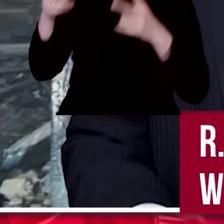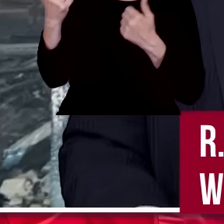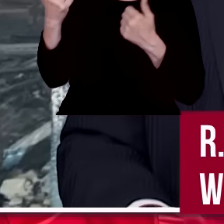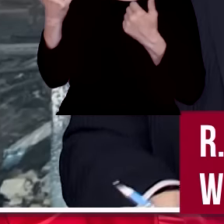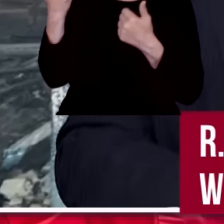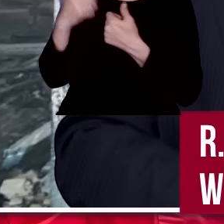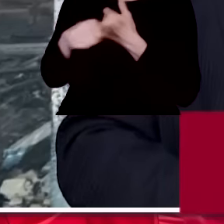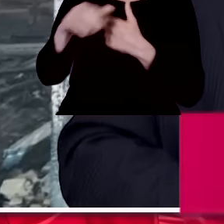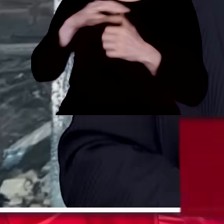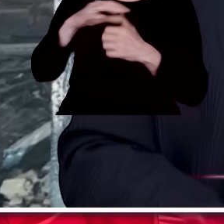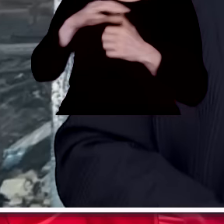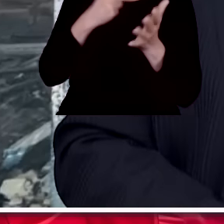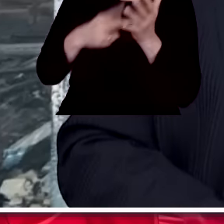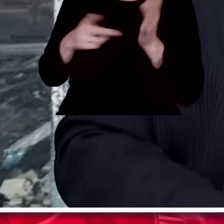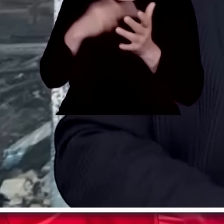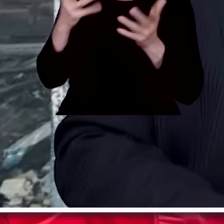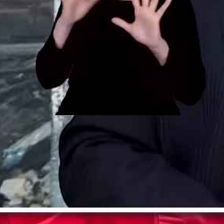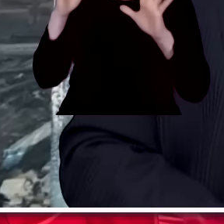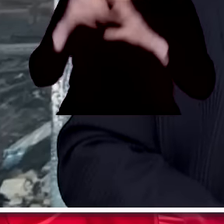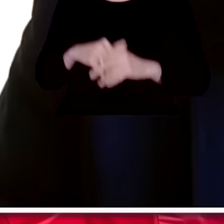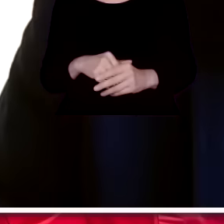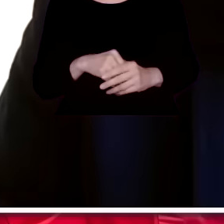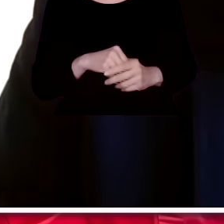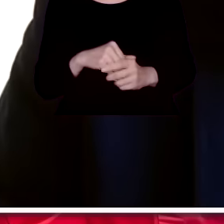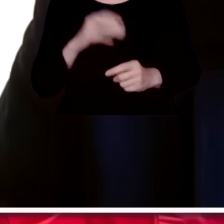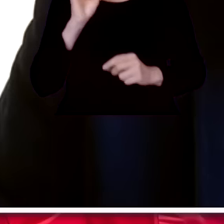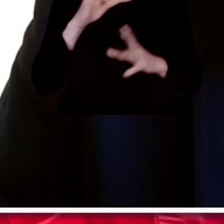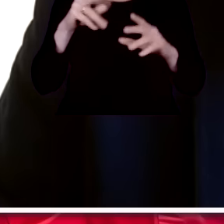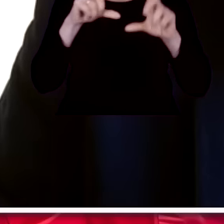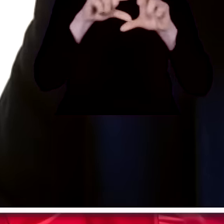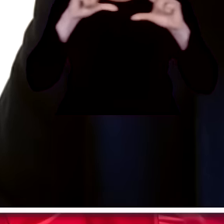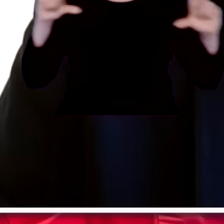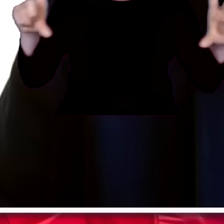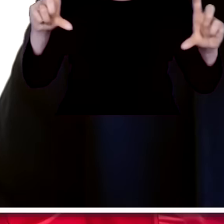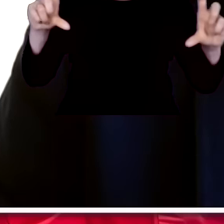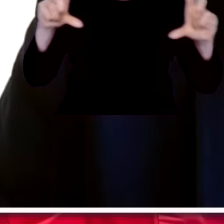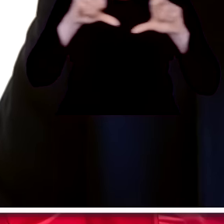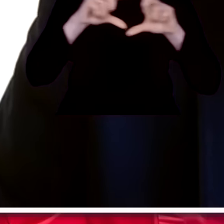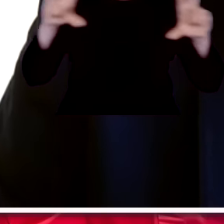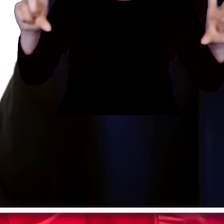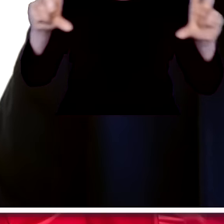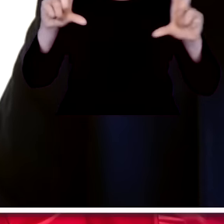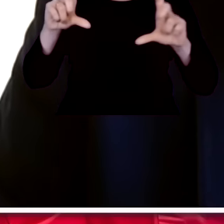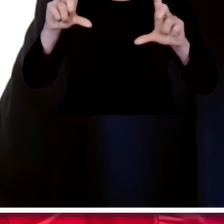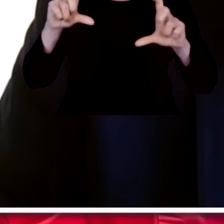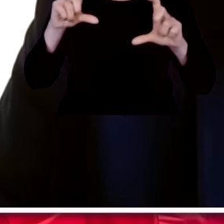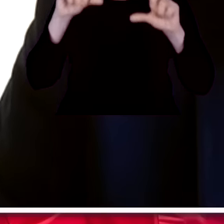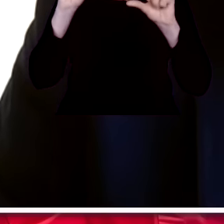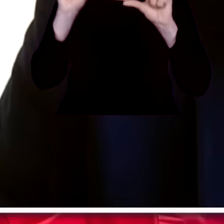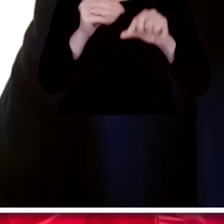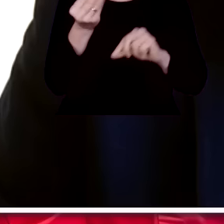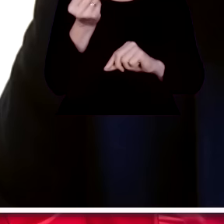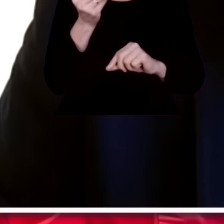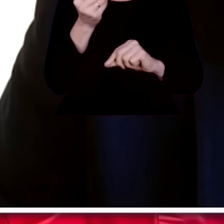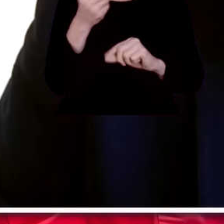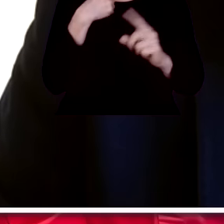razy to jest pewne osiągnięcie tak no tak ale hala hala pewnie Domyślam się bo to jest hala niskobudżetowa pewnie Domyślam się